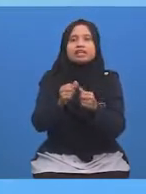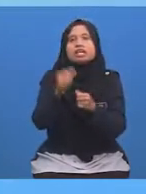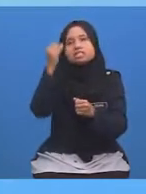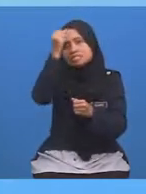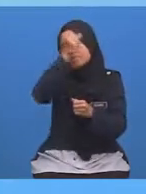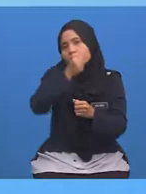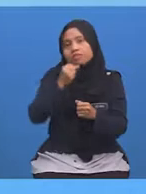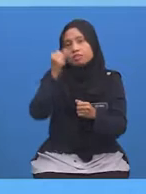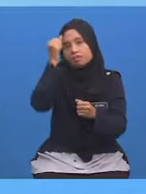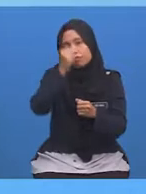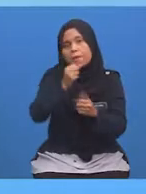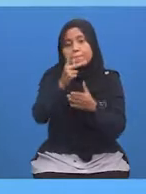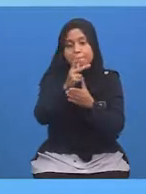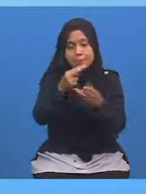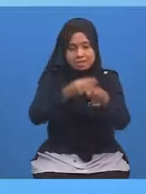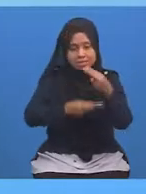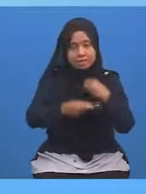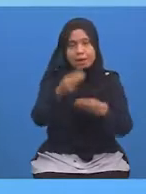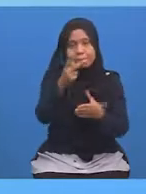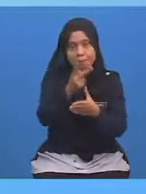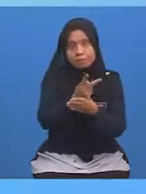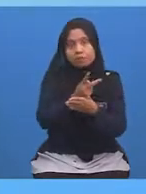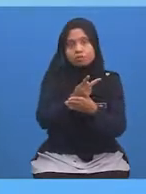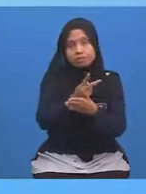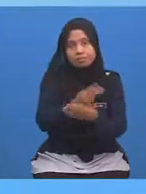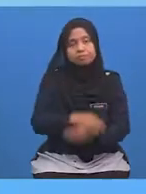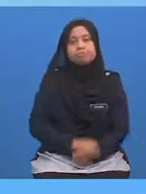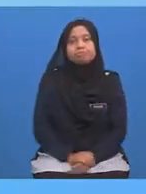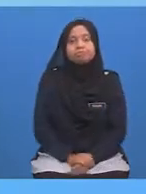ciri-ciri perniagaan perkongsian.